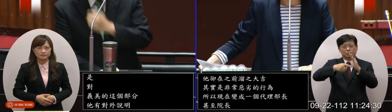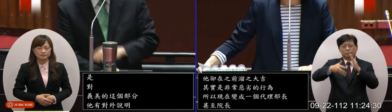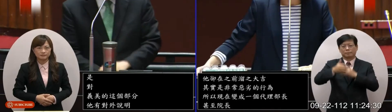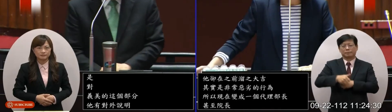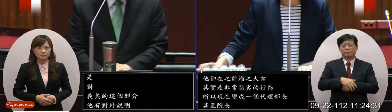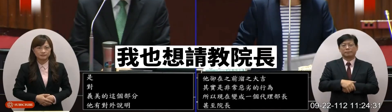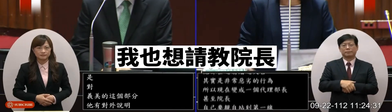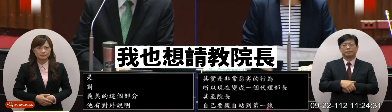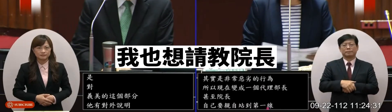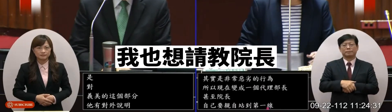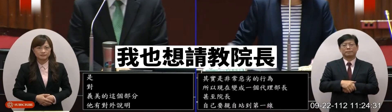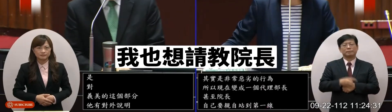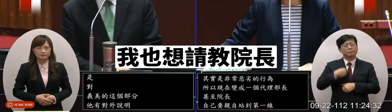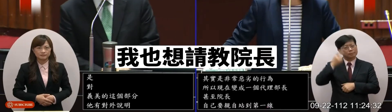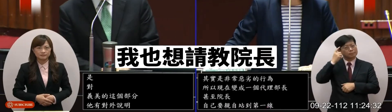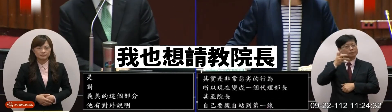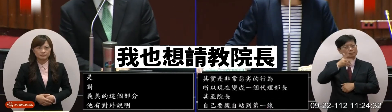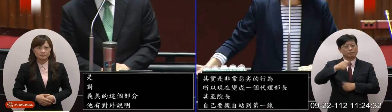长，